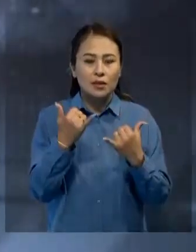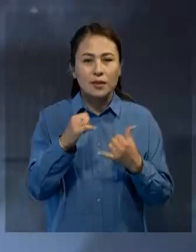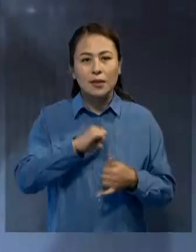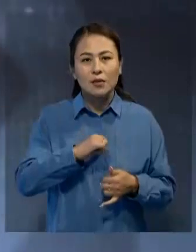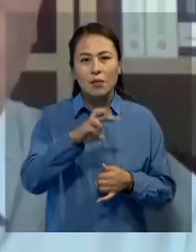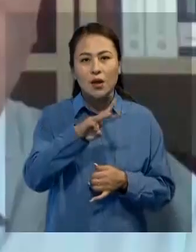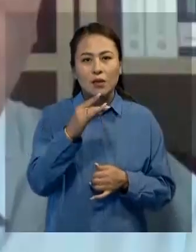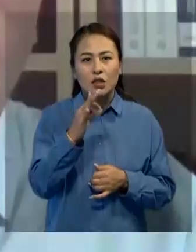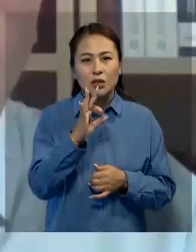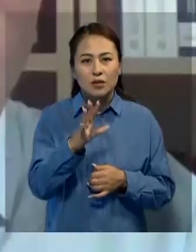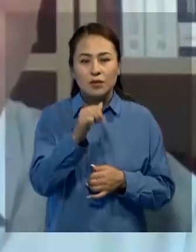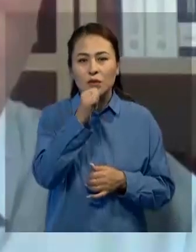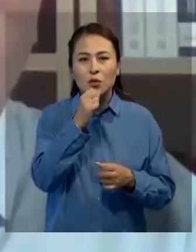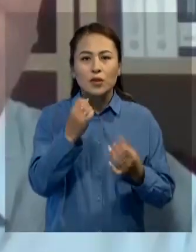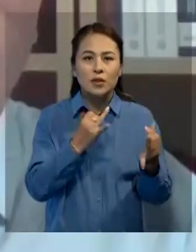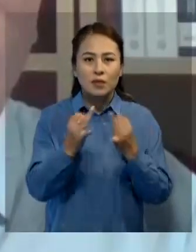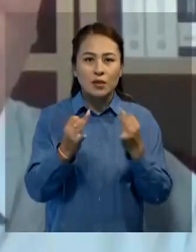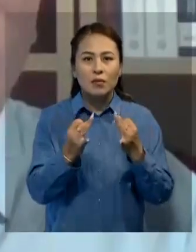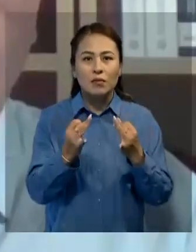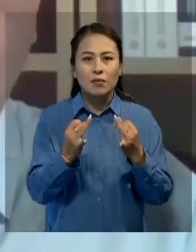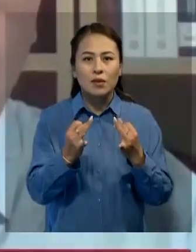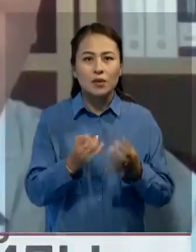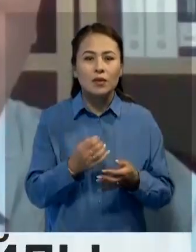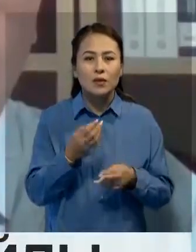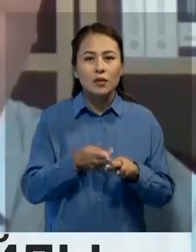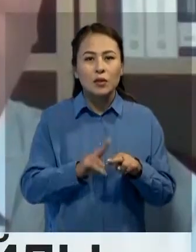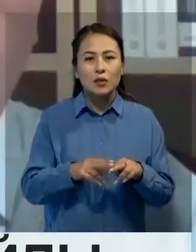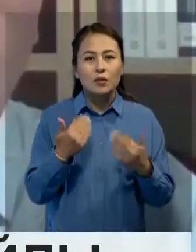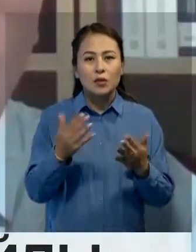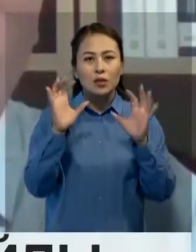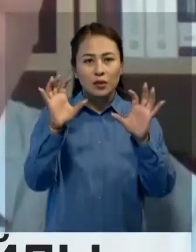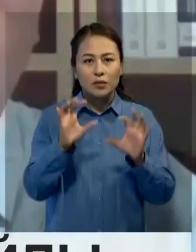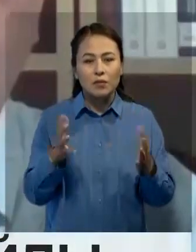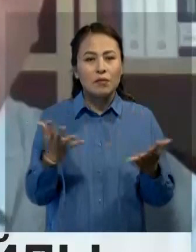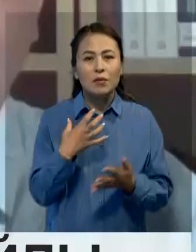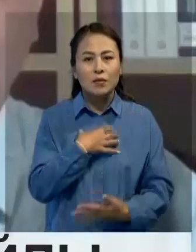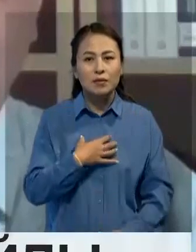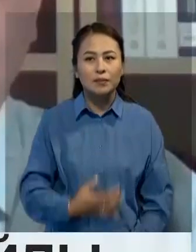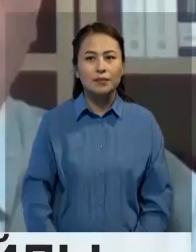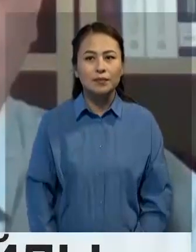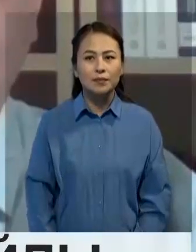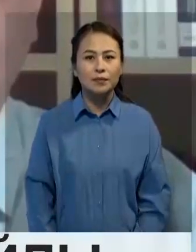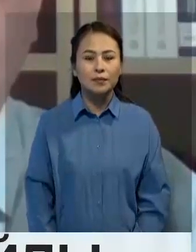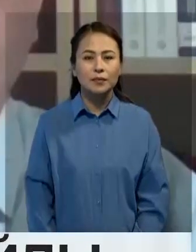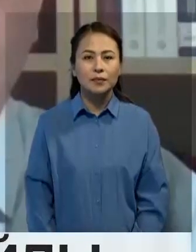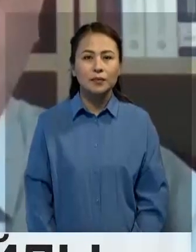қазір заңгер Марат Бәшімовпен сөйлесеміз. Марат Советұлы, бұл заңның маңызы қандай?